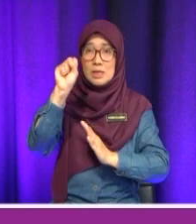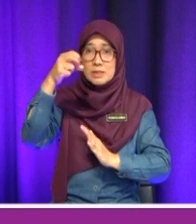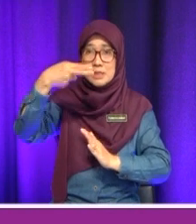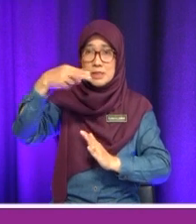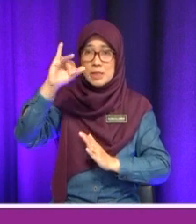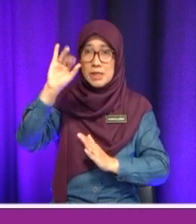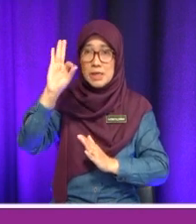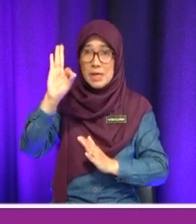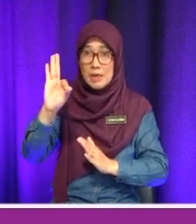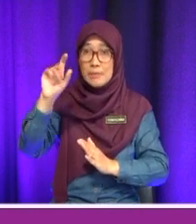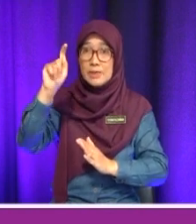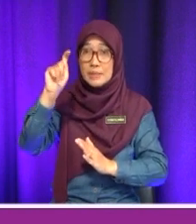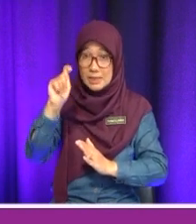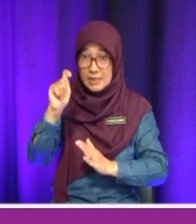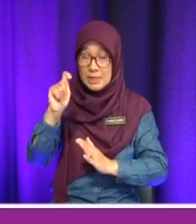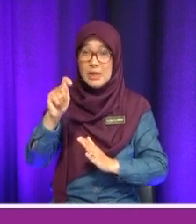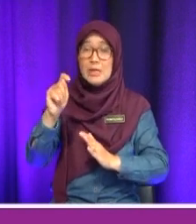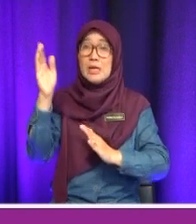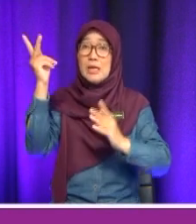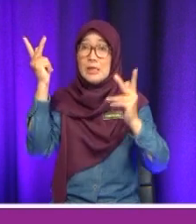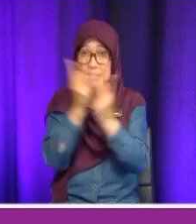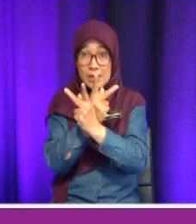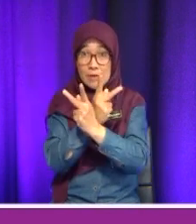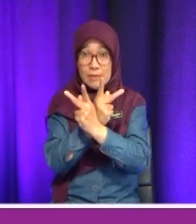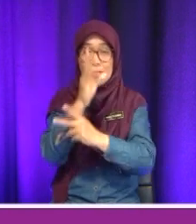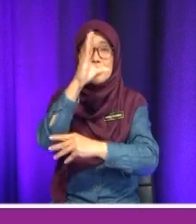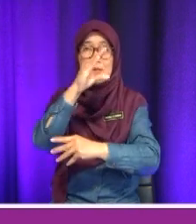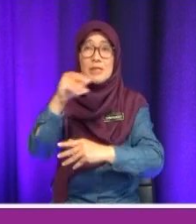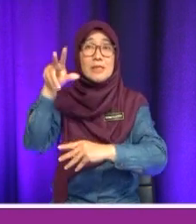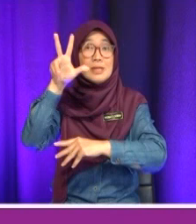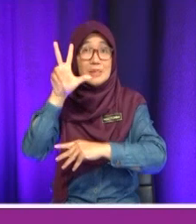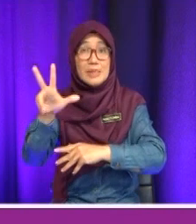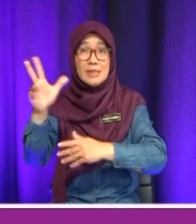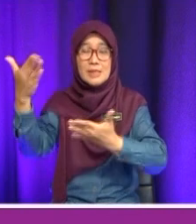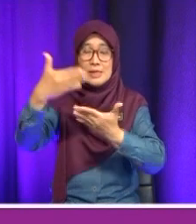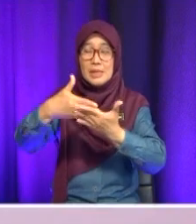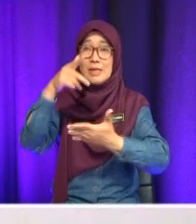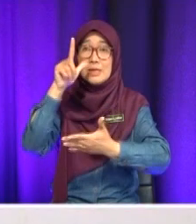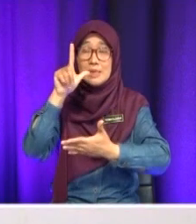Maafkan saya shift darah Oke dan 3 lagi sekali Oke